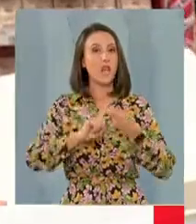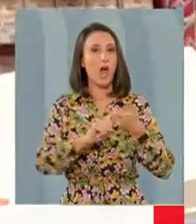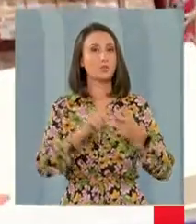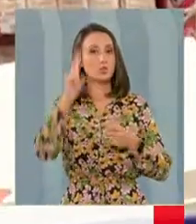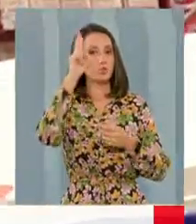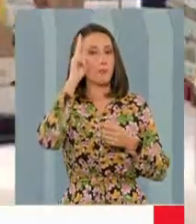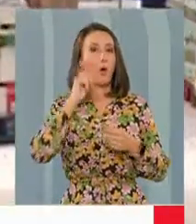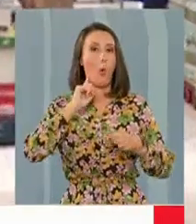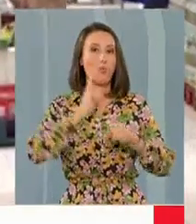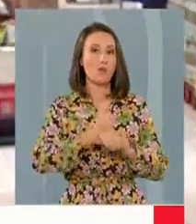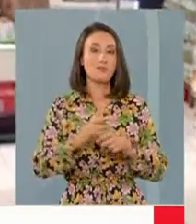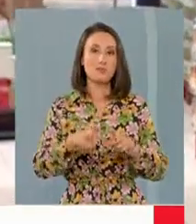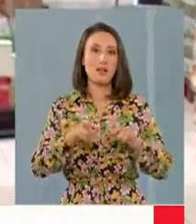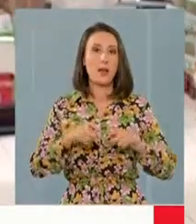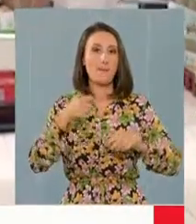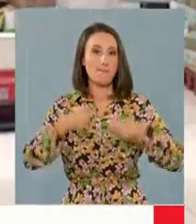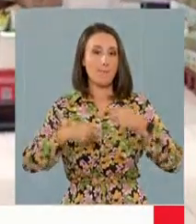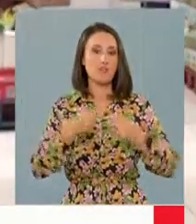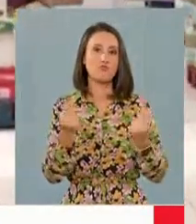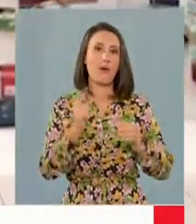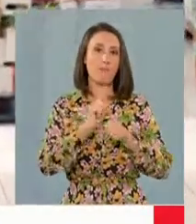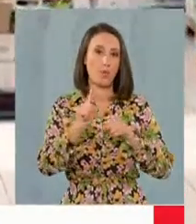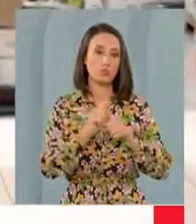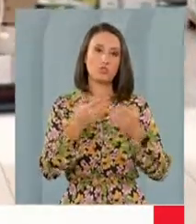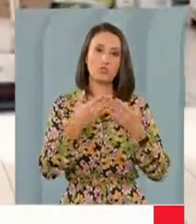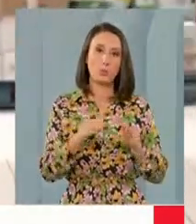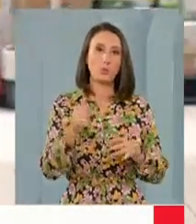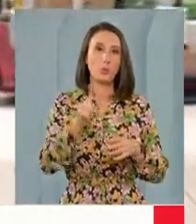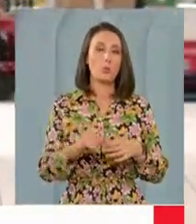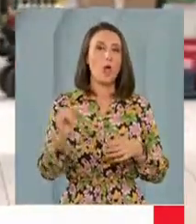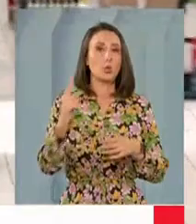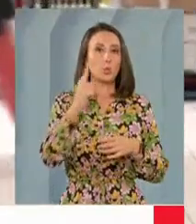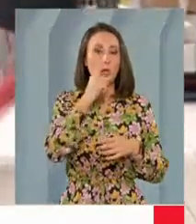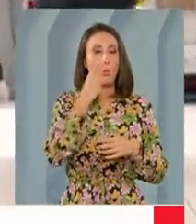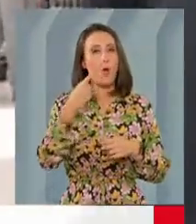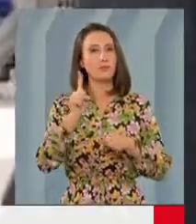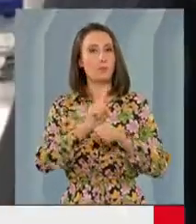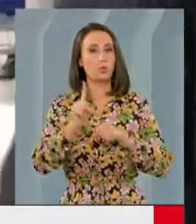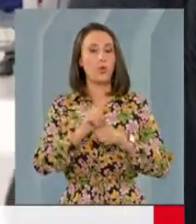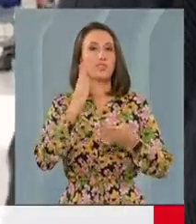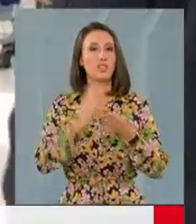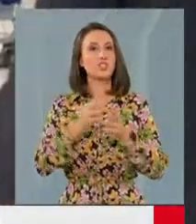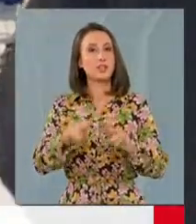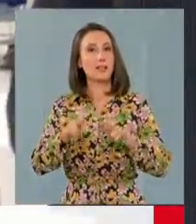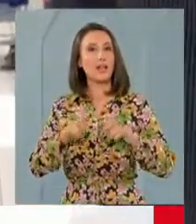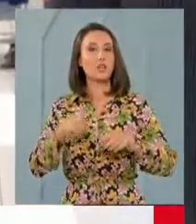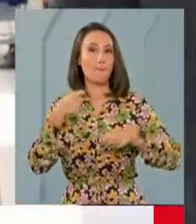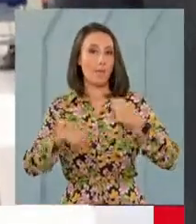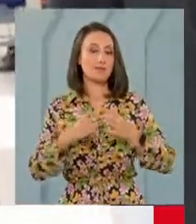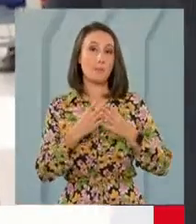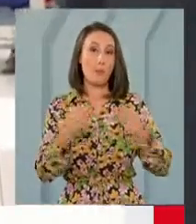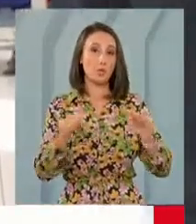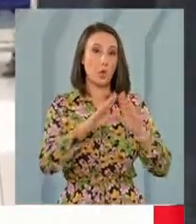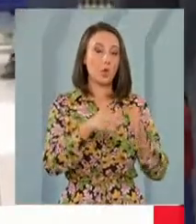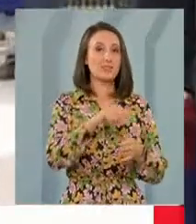de magazine este obligat să retragă de pe piața anumite produse la începutul lunii iunie un alt producător a decis retragerea de pe piața mai multor